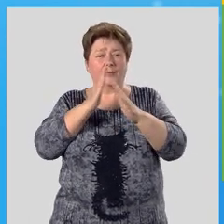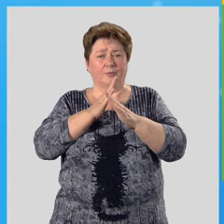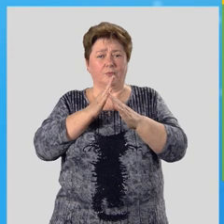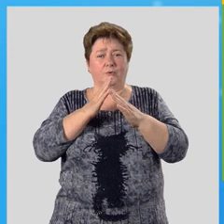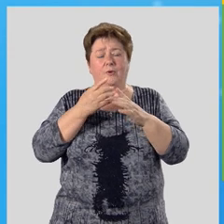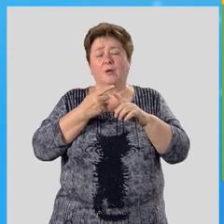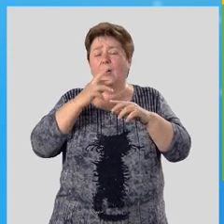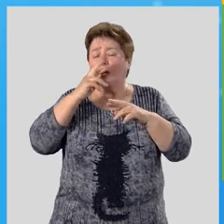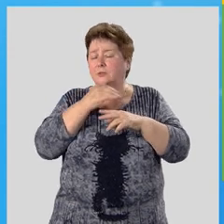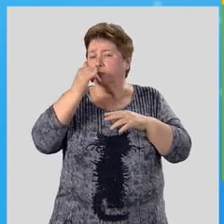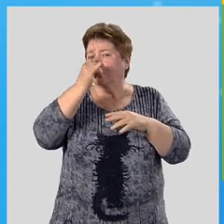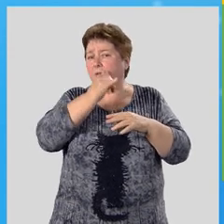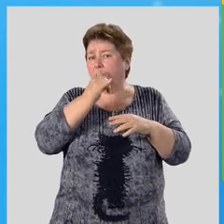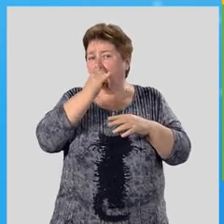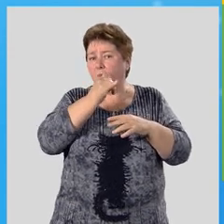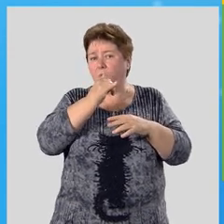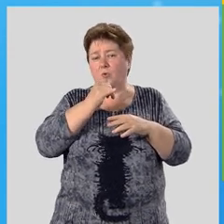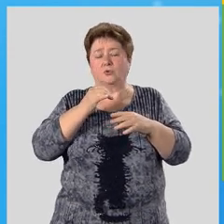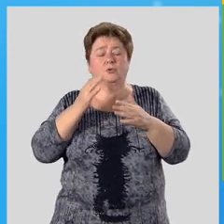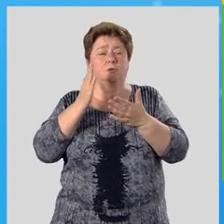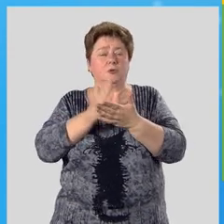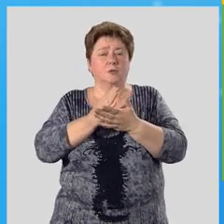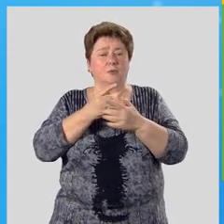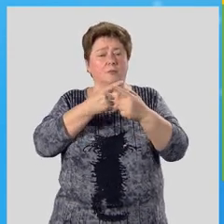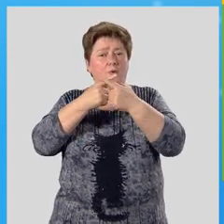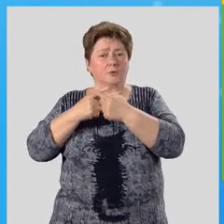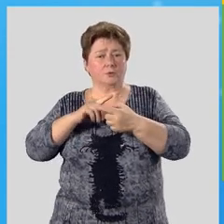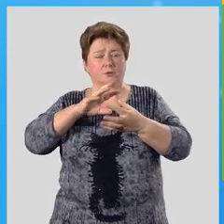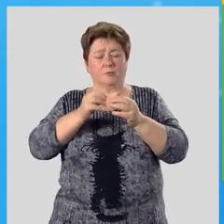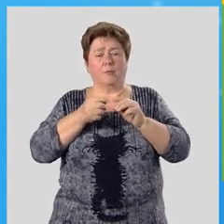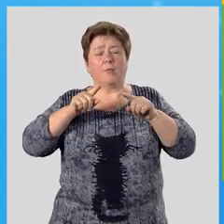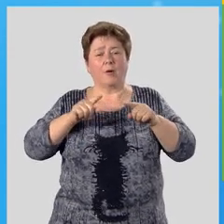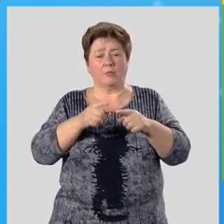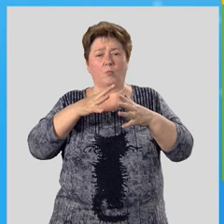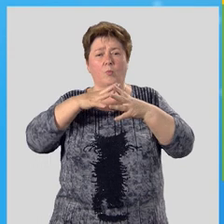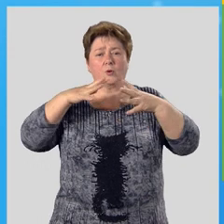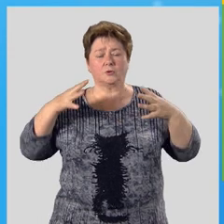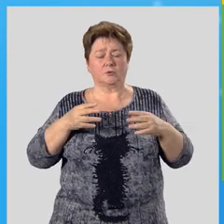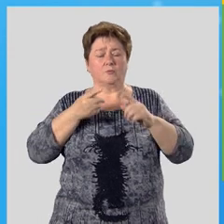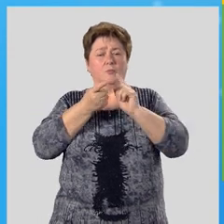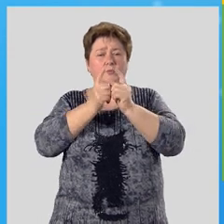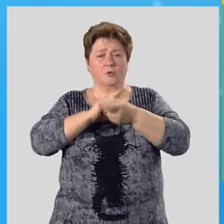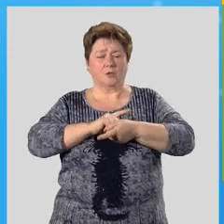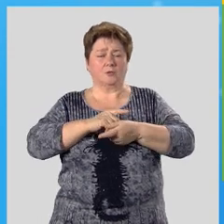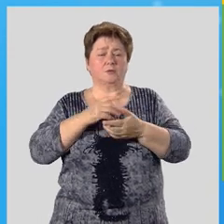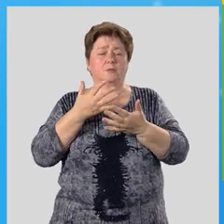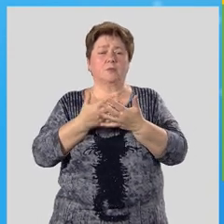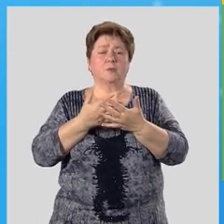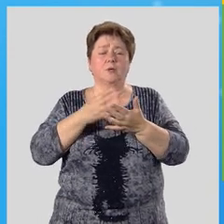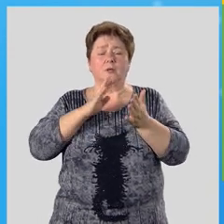ошибка не может иметь положительный результат. Именно поэтому большинство мутаций,